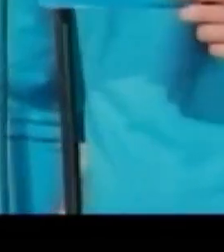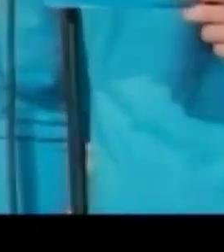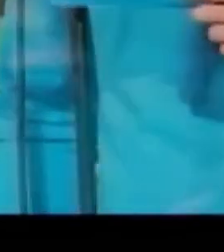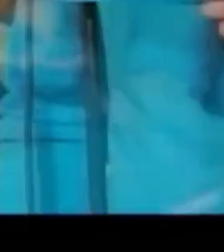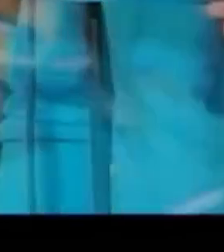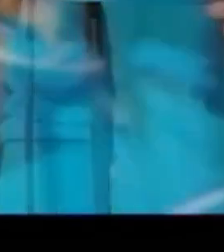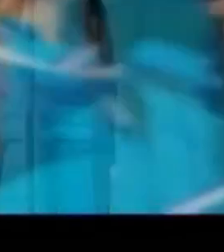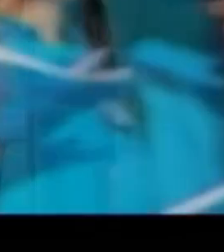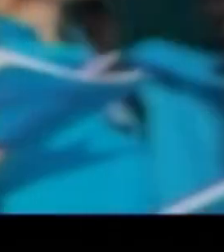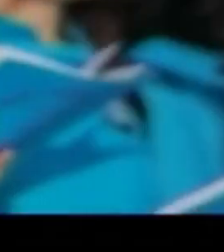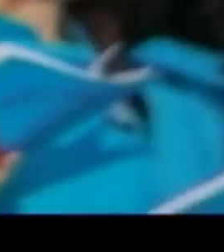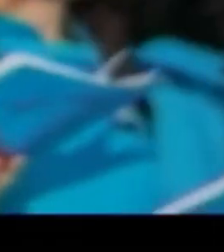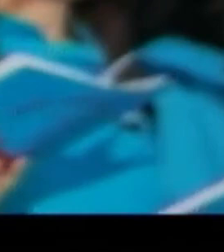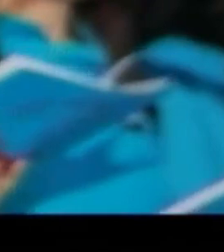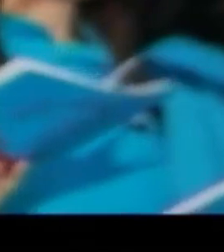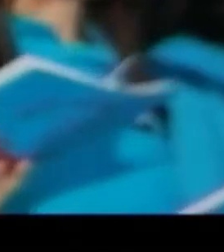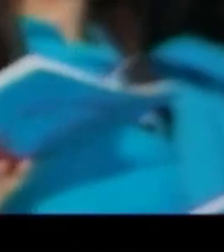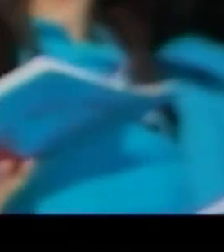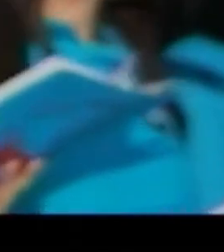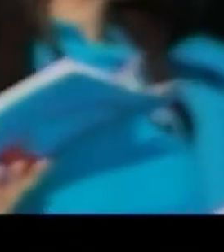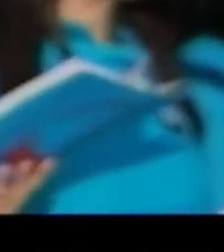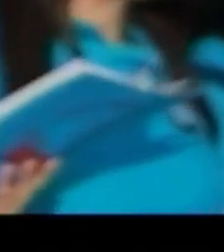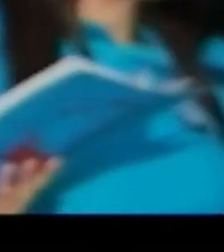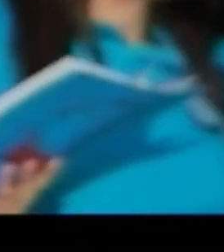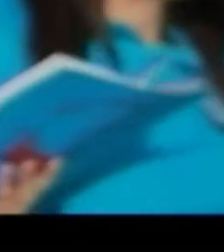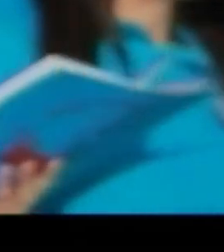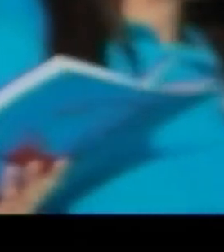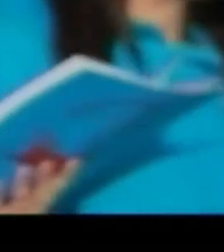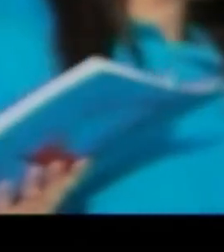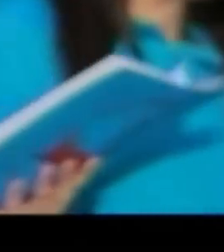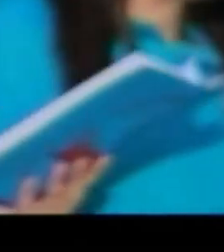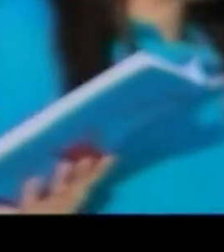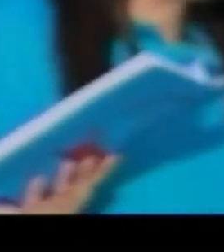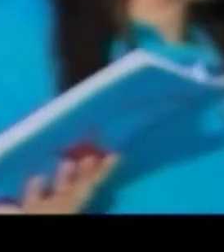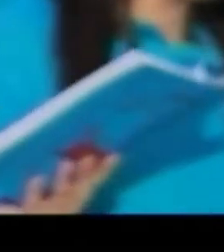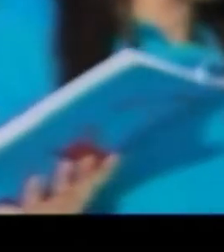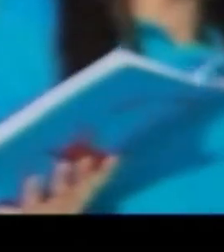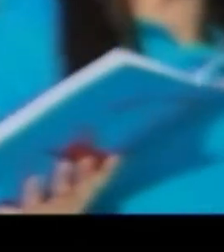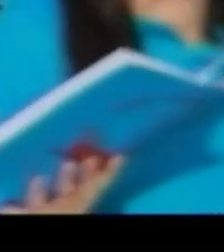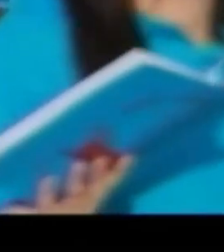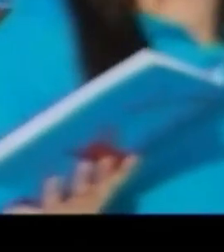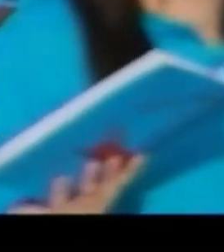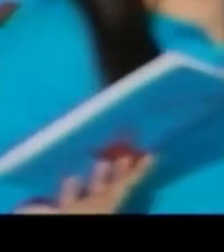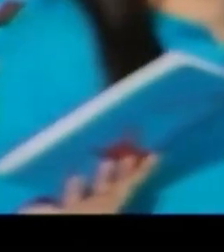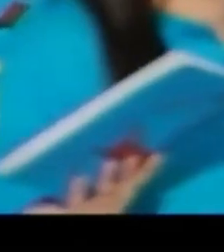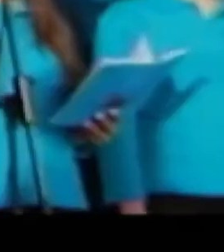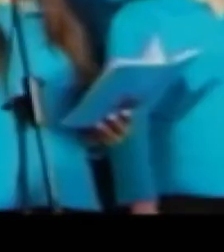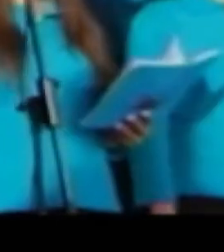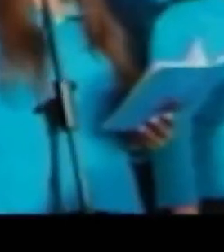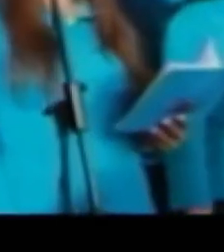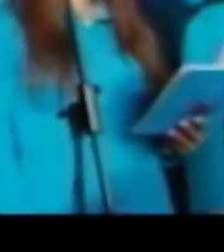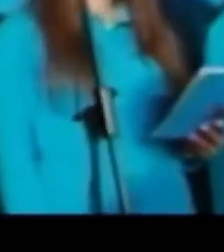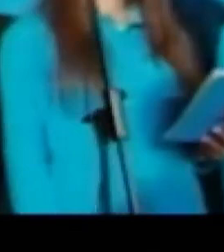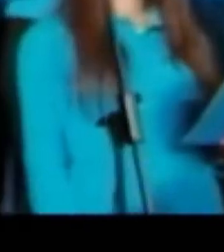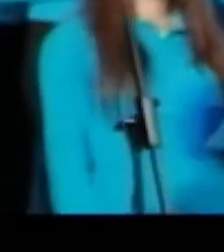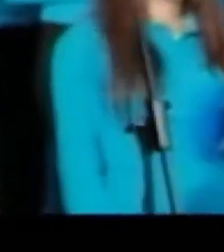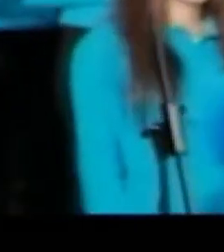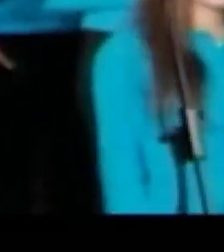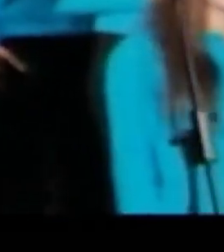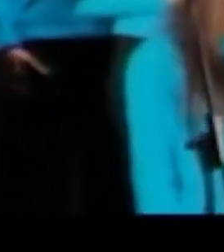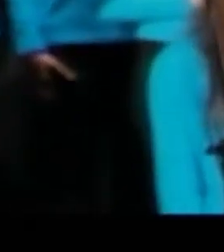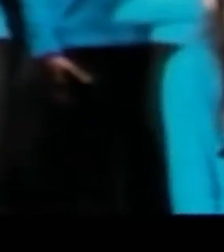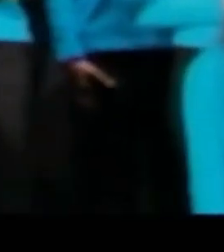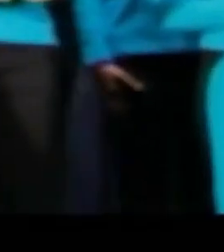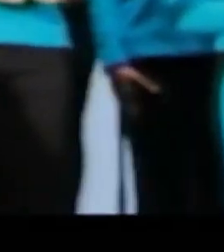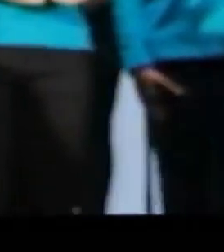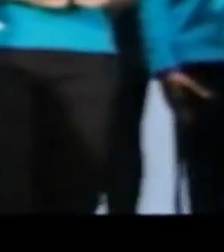والانجيليين الرسل والشهداء والمعترفين وكل